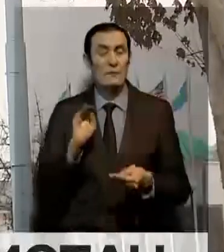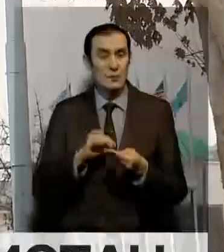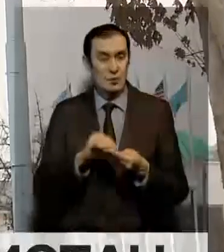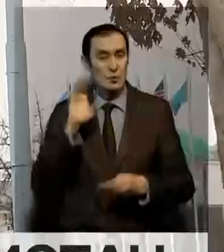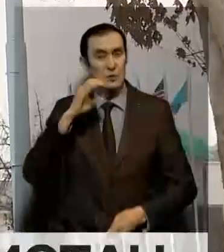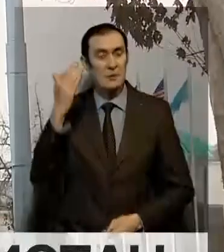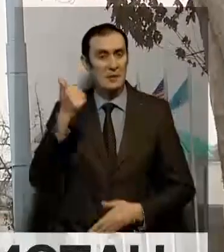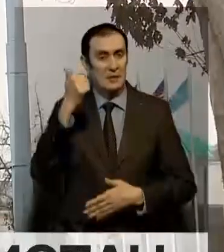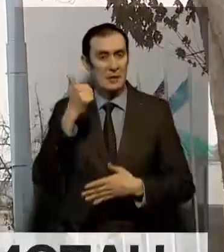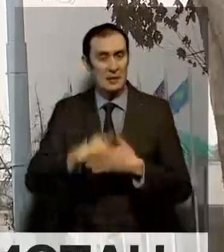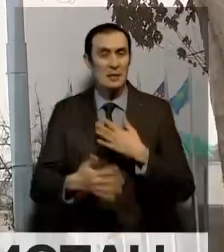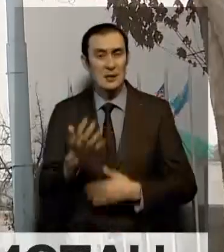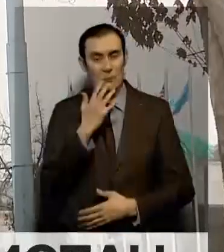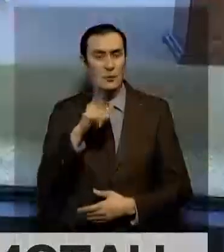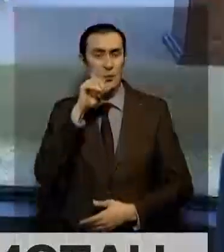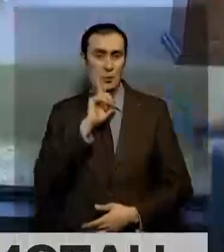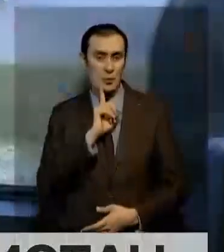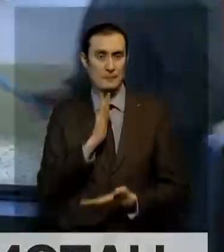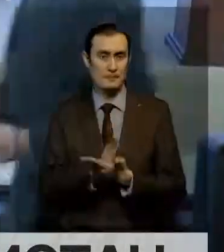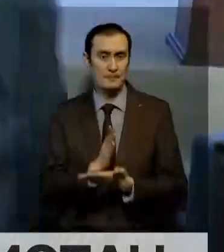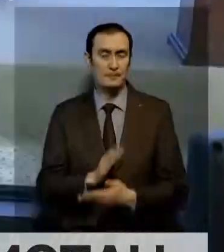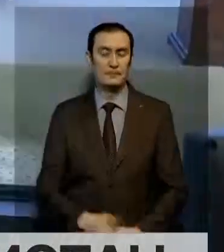узбекская столица окутывает теплом и уютом.